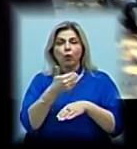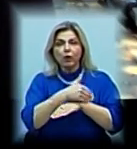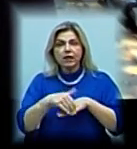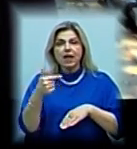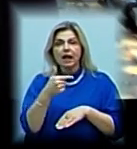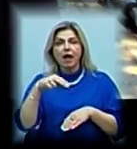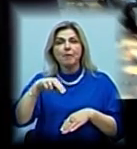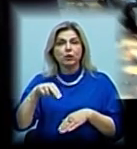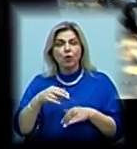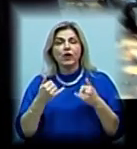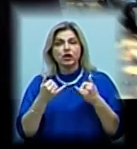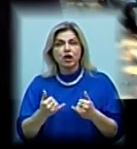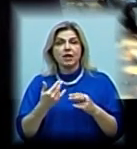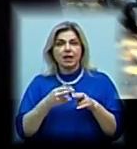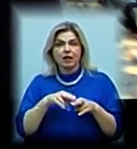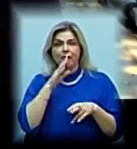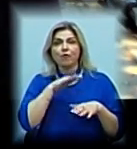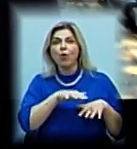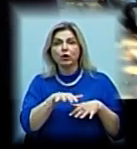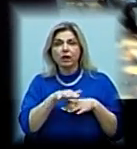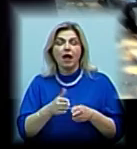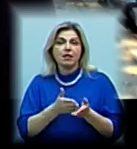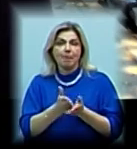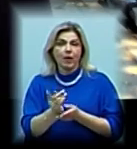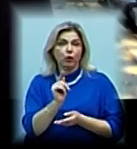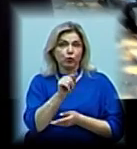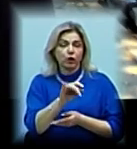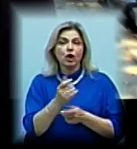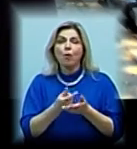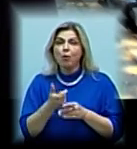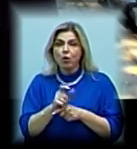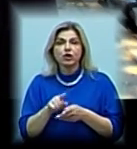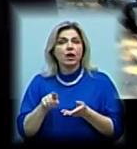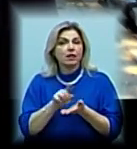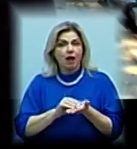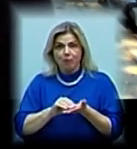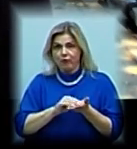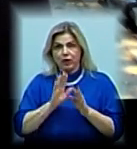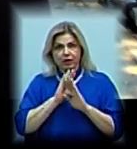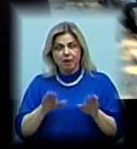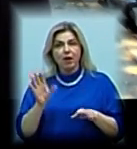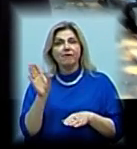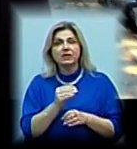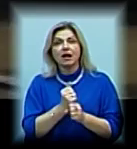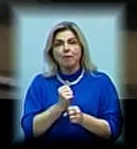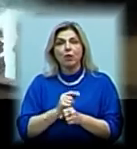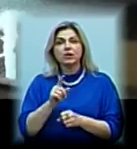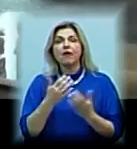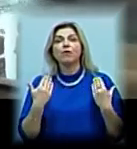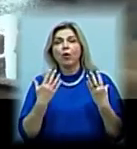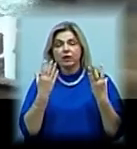направлені стічні води туди. І вже думаємо, що більше такого не повториться. Тобто всі роботи за вихідні були проведені.